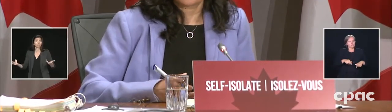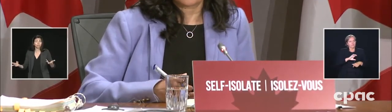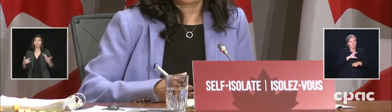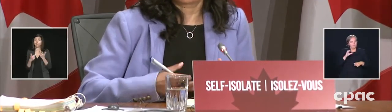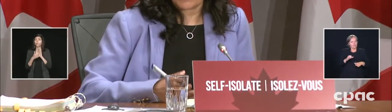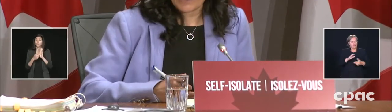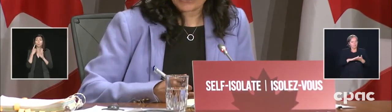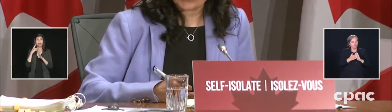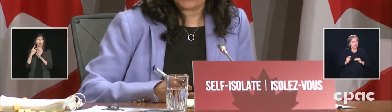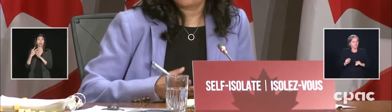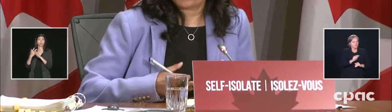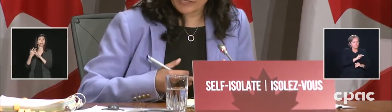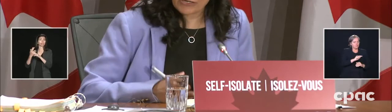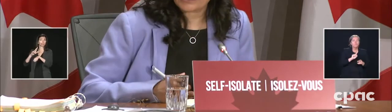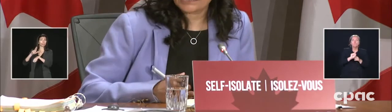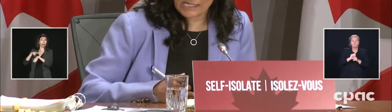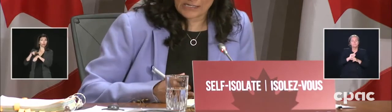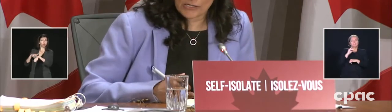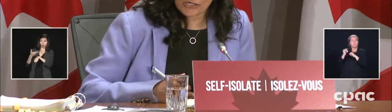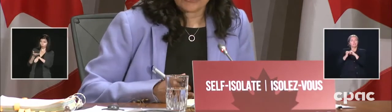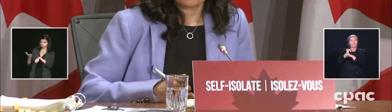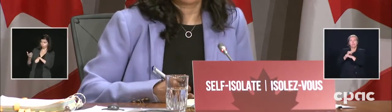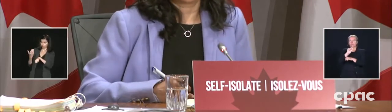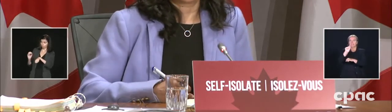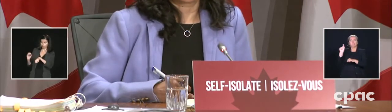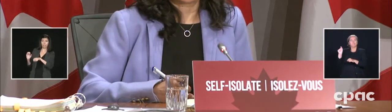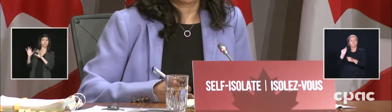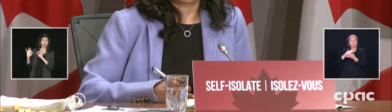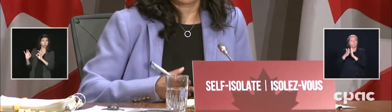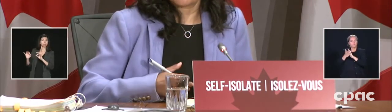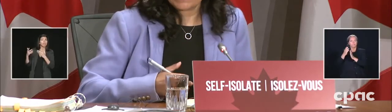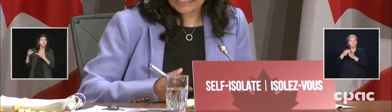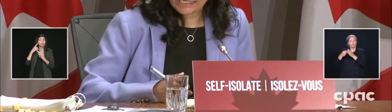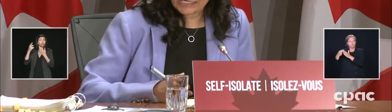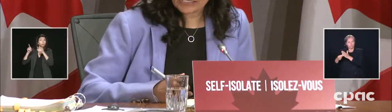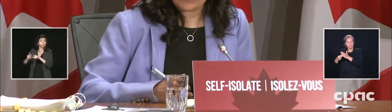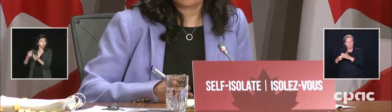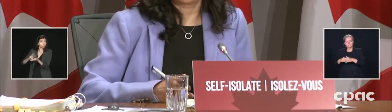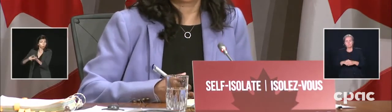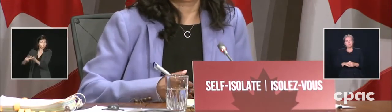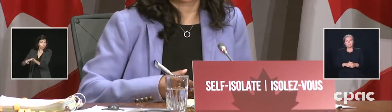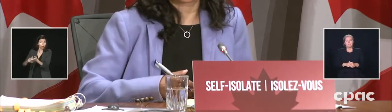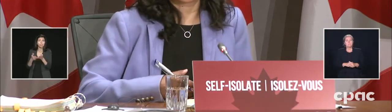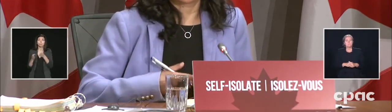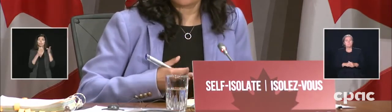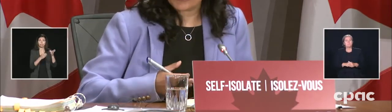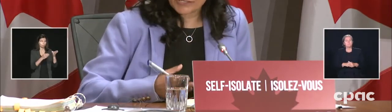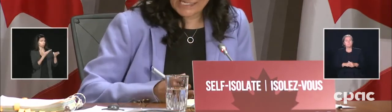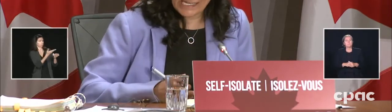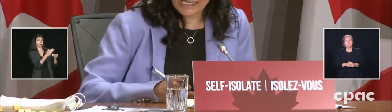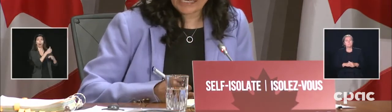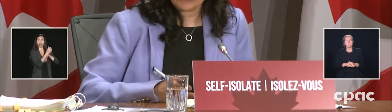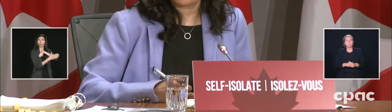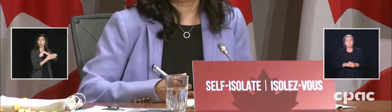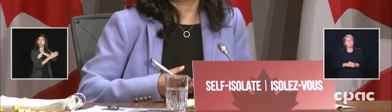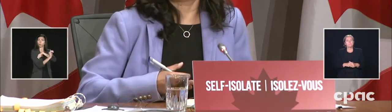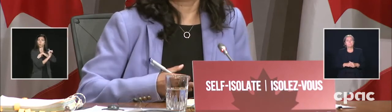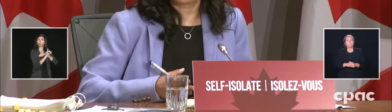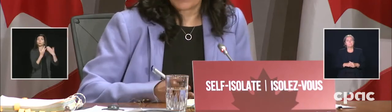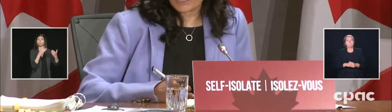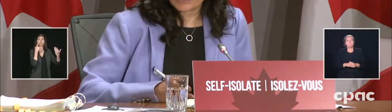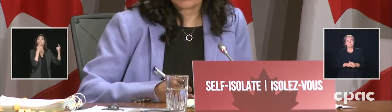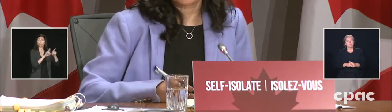devons avoir une priorité pour maintenir, pour commander,